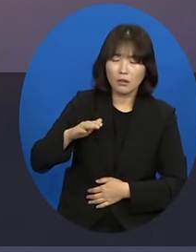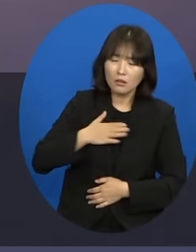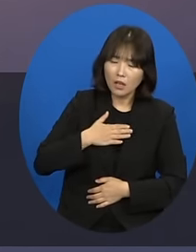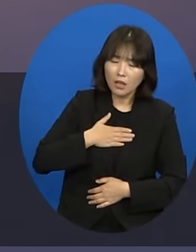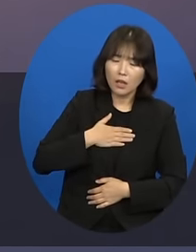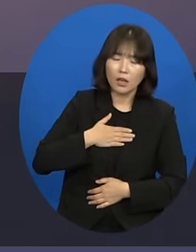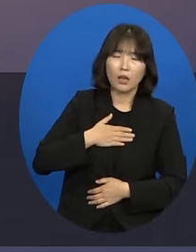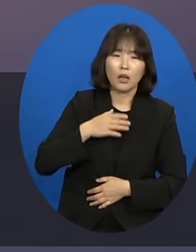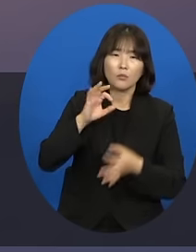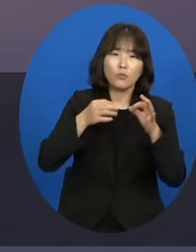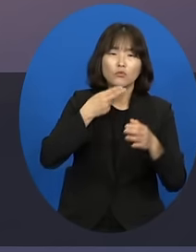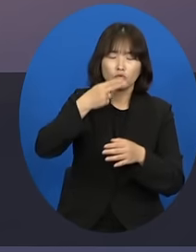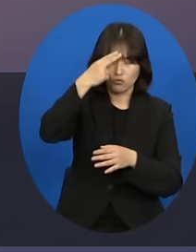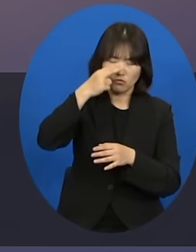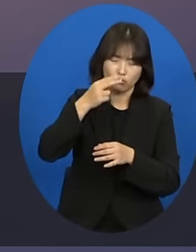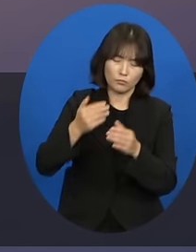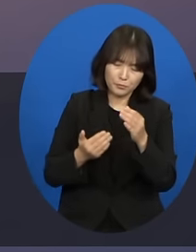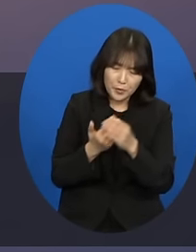거죠.